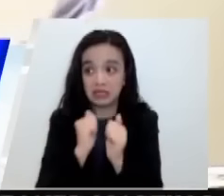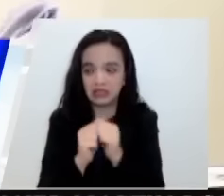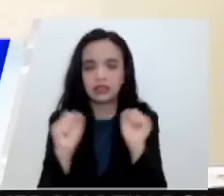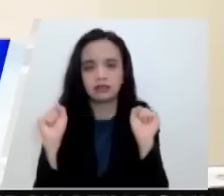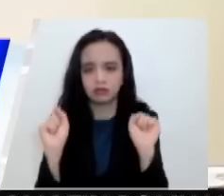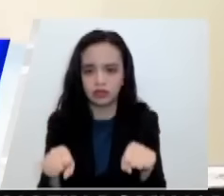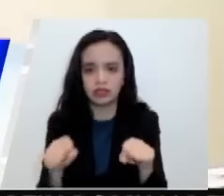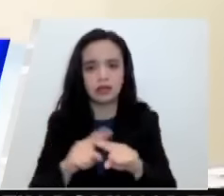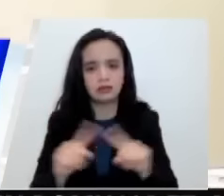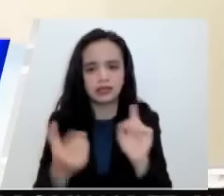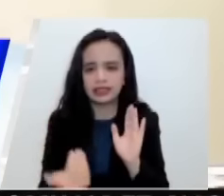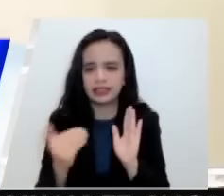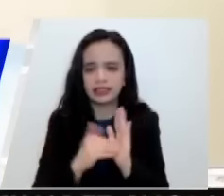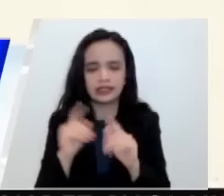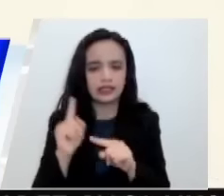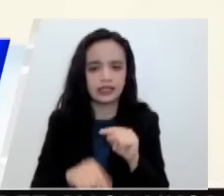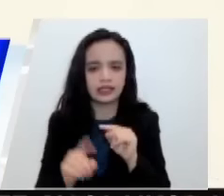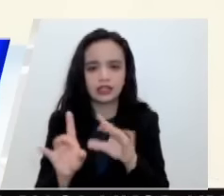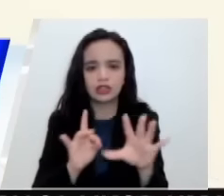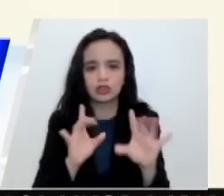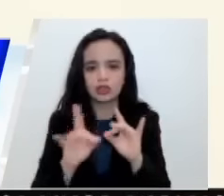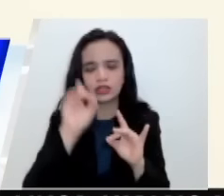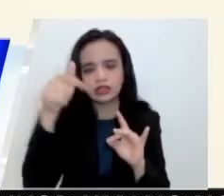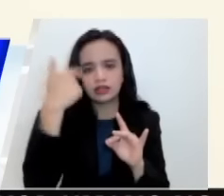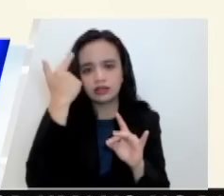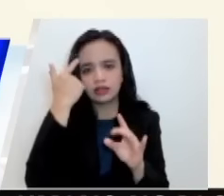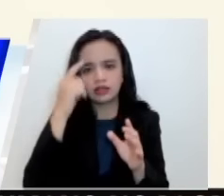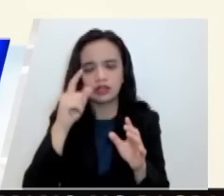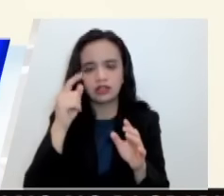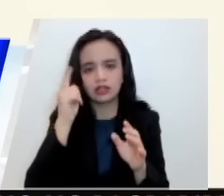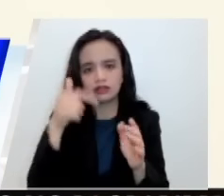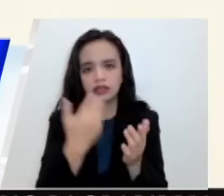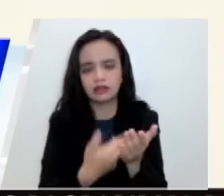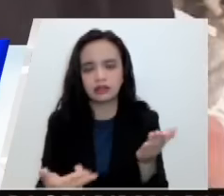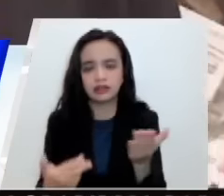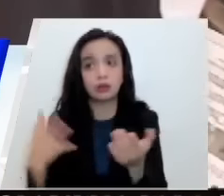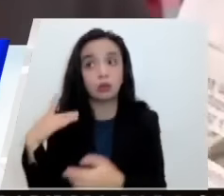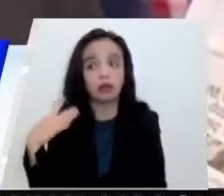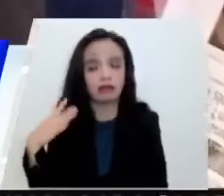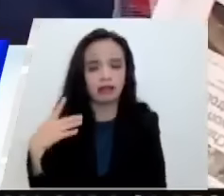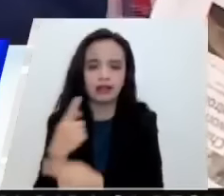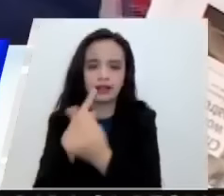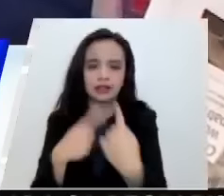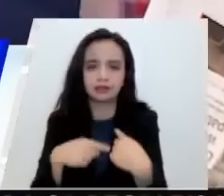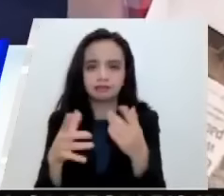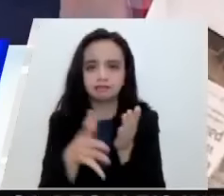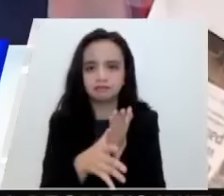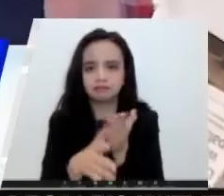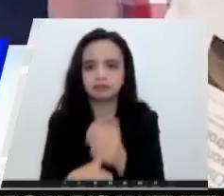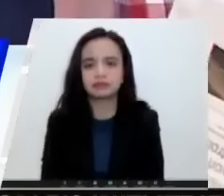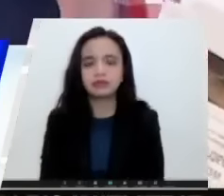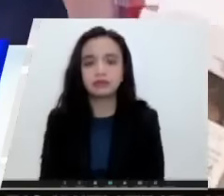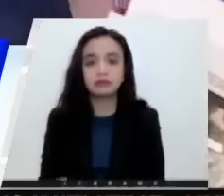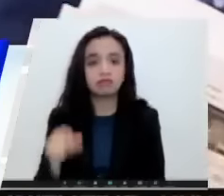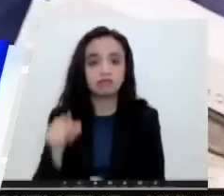cannot use government resources. Antayin na lang muna natin, tasagot naman kagad tong COMELEC. Kinontra rin ni Abalos ang sinabi ni Valmosina na